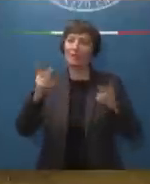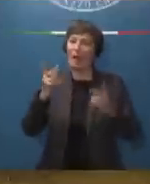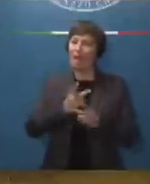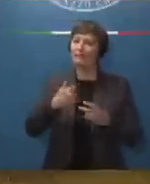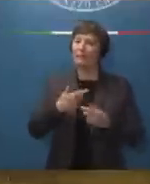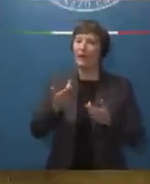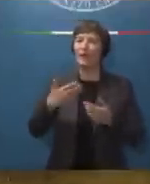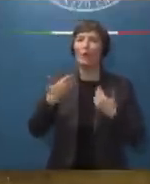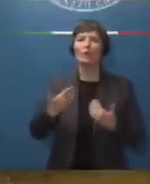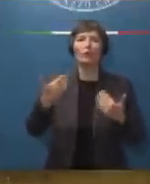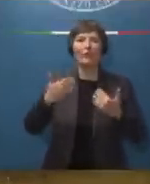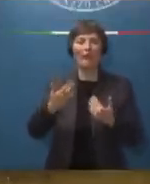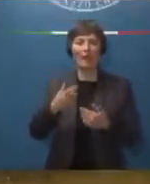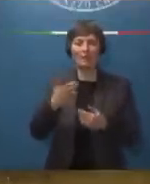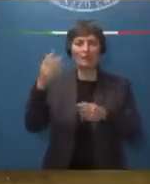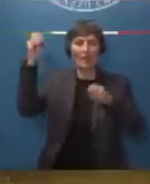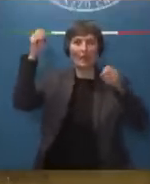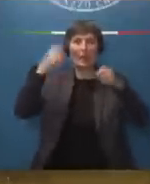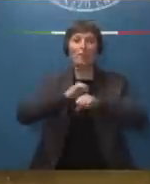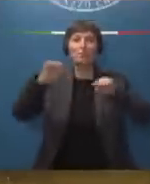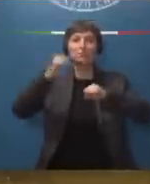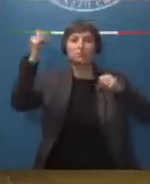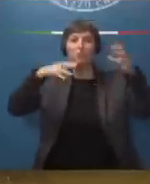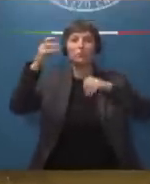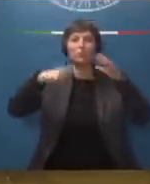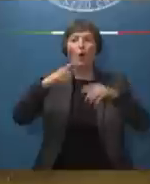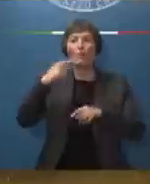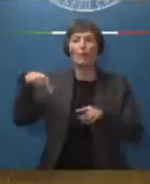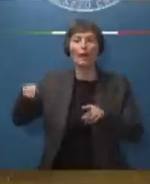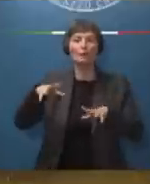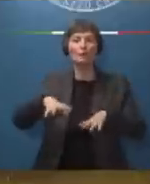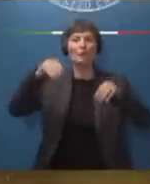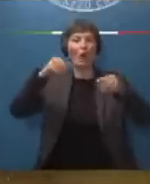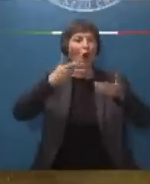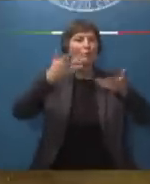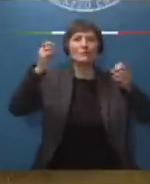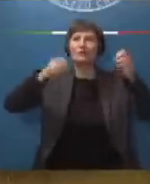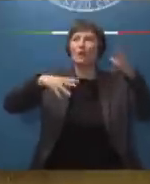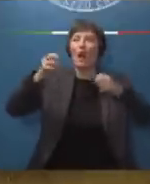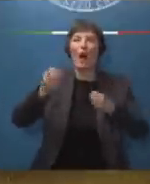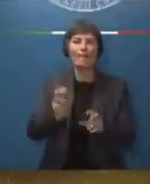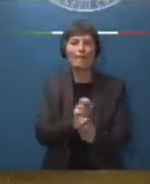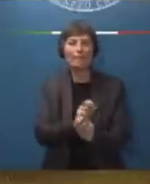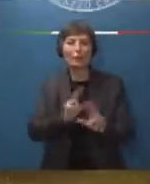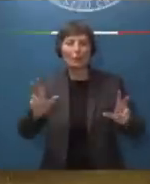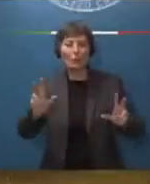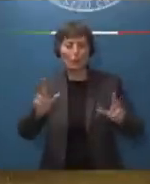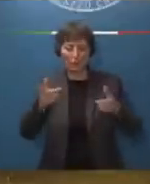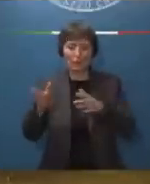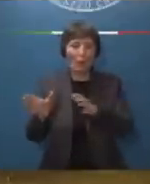bombe russe cominciano smettono a distruggere le comunità